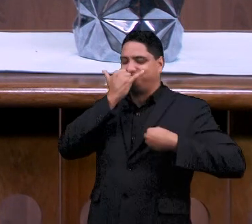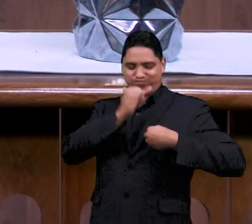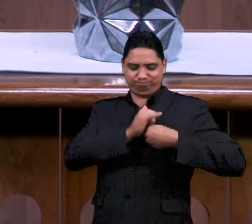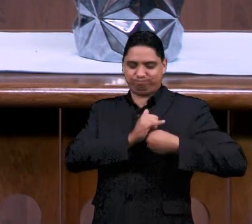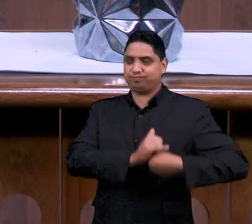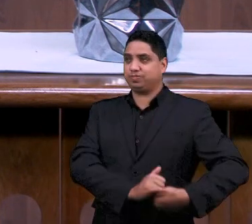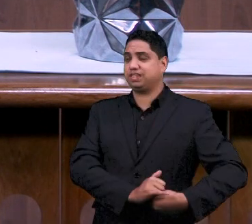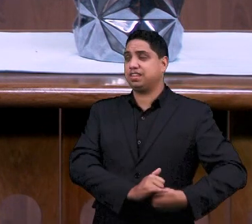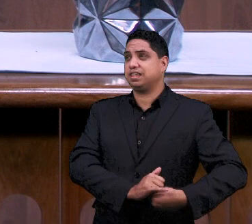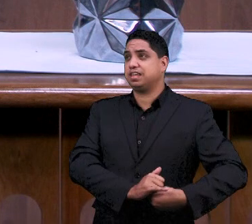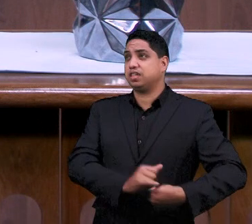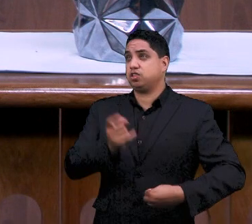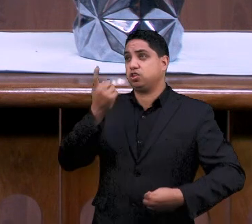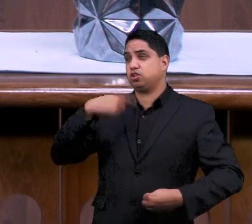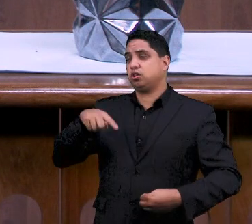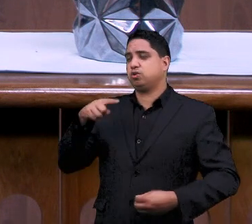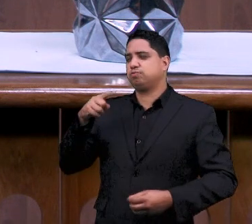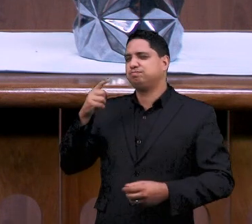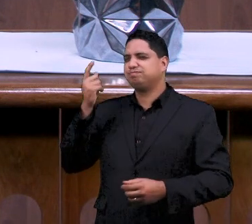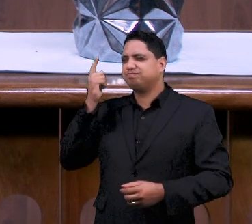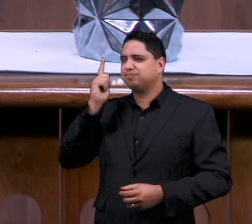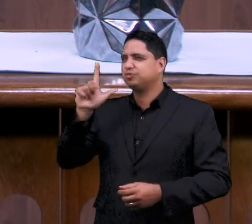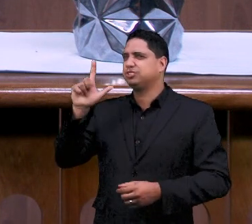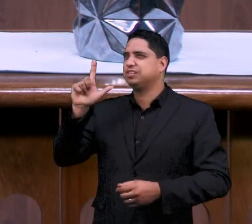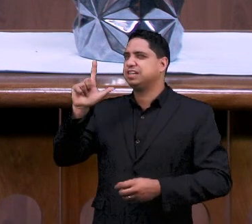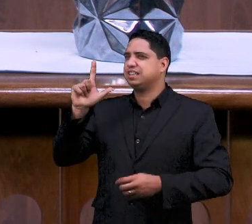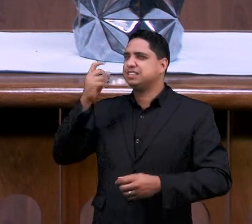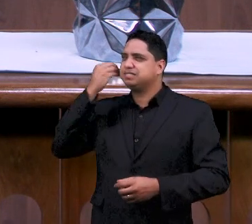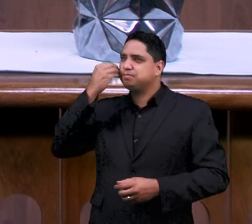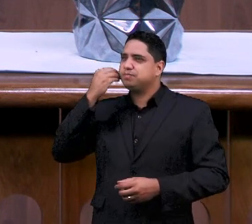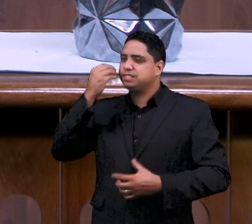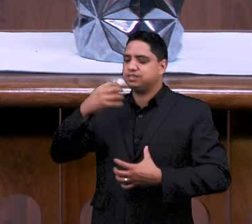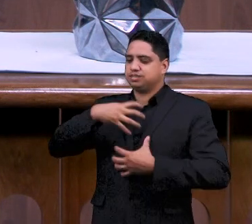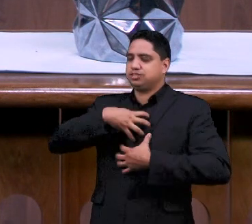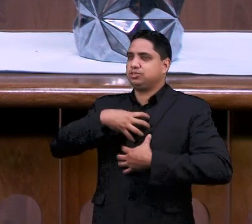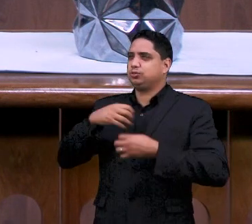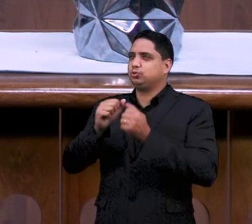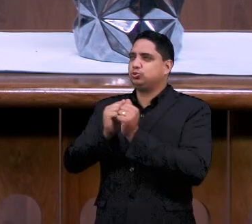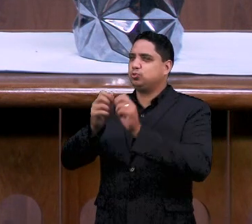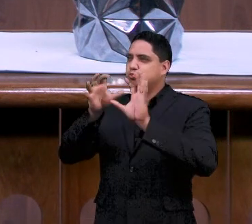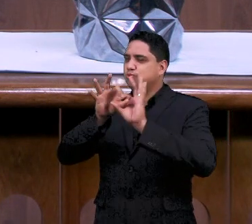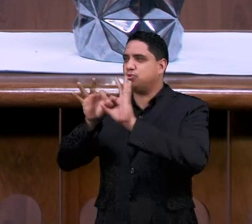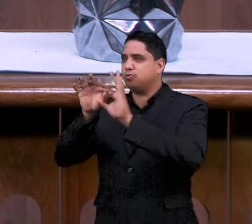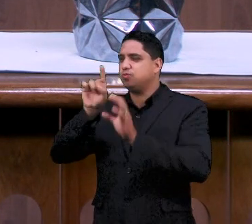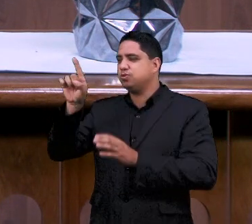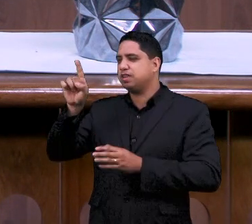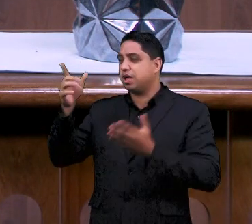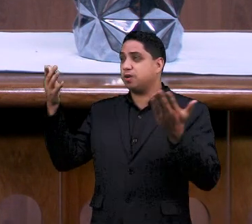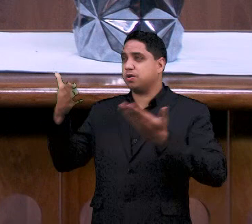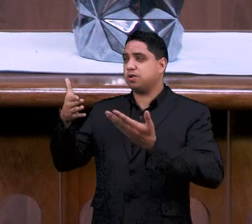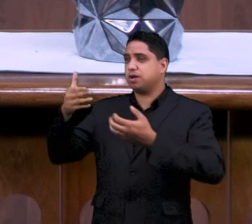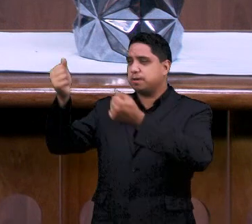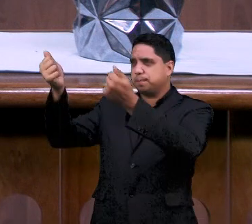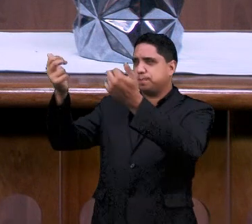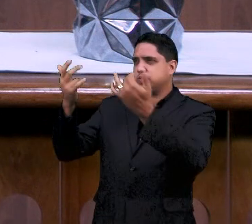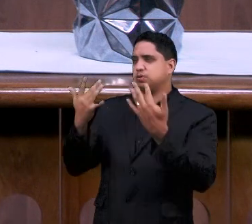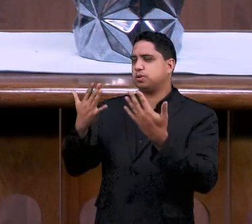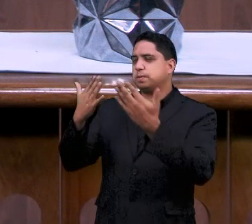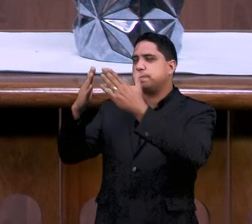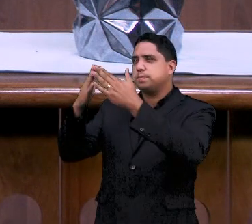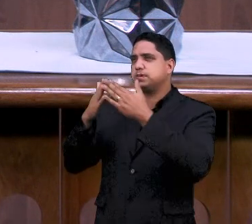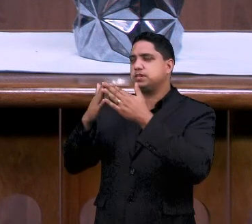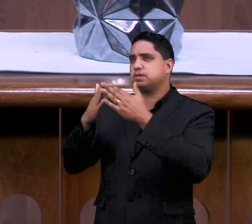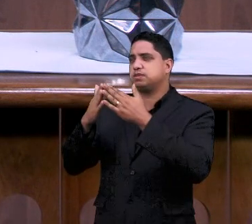péchés et la condition de vivre une expérience de communion avec toi en ce moment. Bénis-nous,